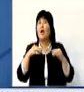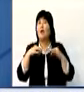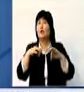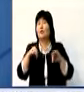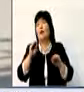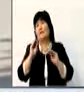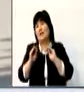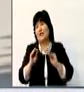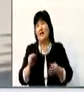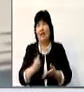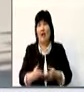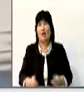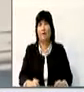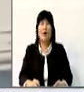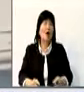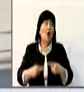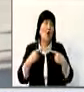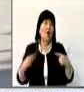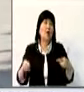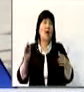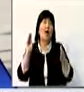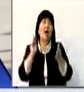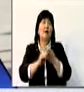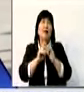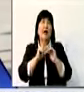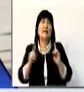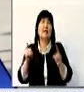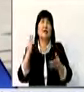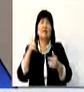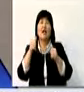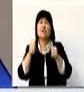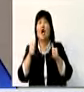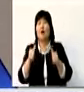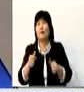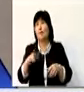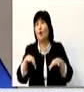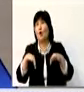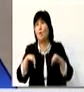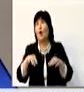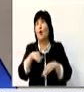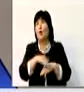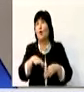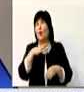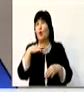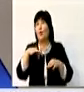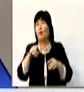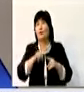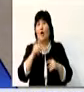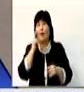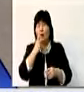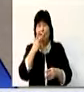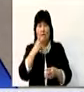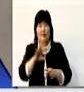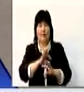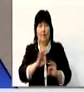жасақталған. Түрлі эмблемалар қойылып, ерекше белгілер жапсырылған бұл машиналар көшедегі көп көліктің ішінен көзіңе оттай